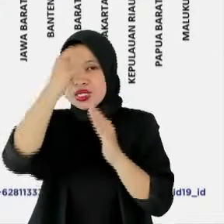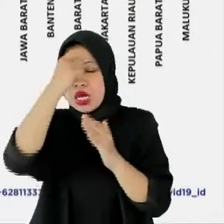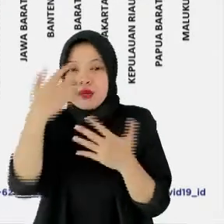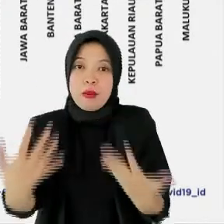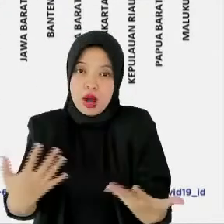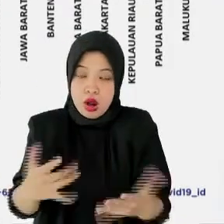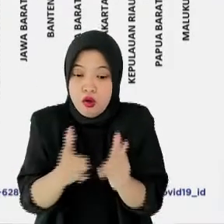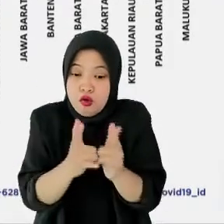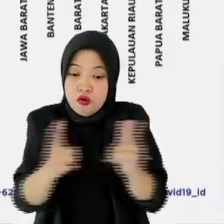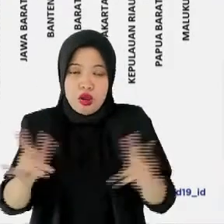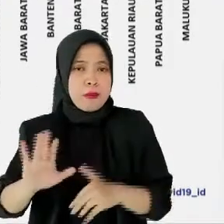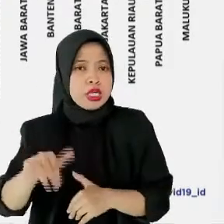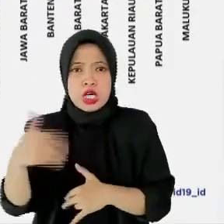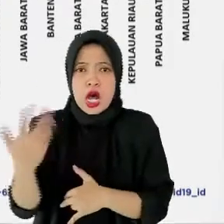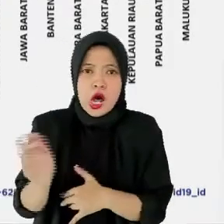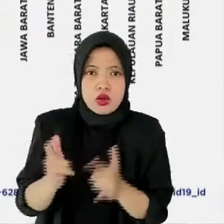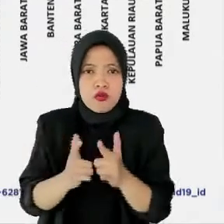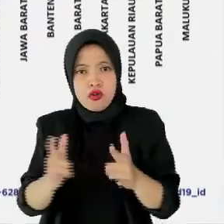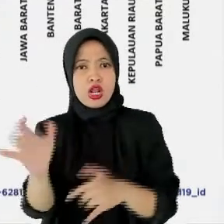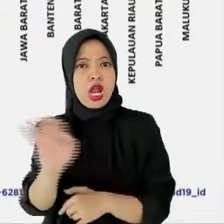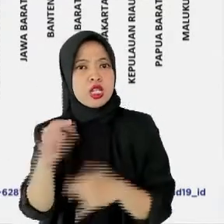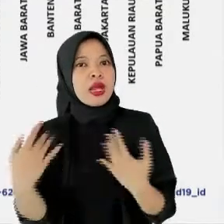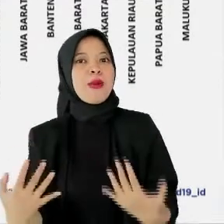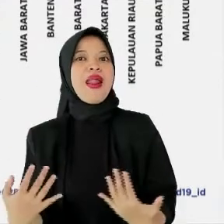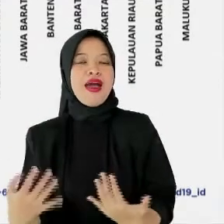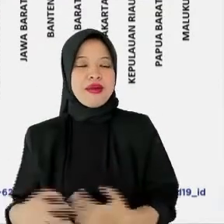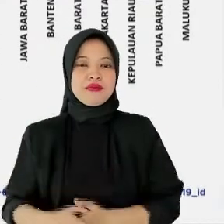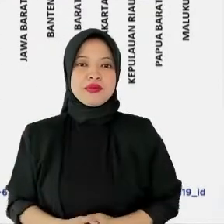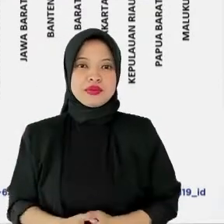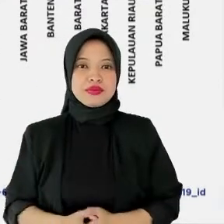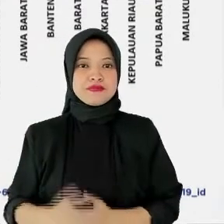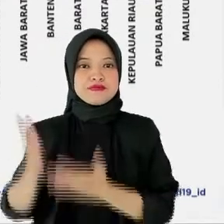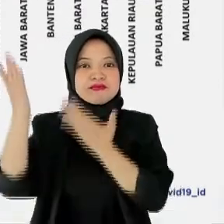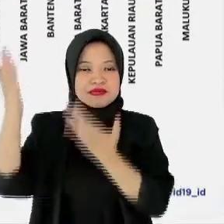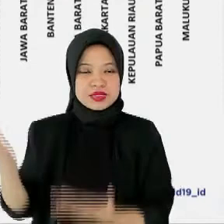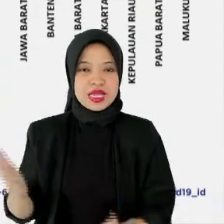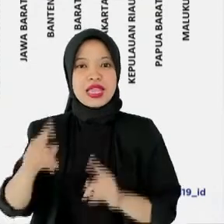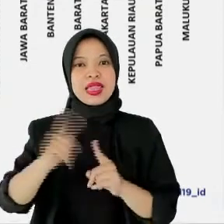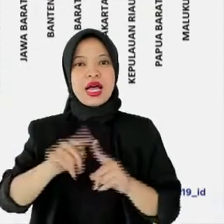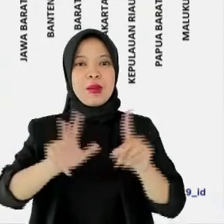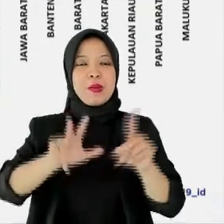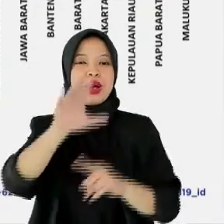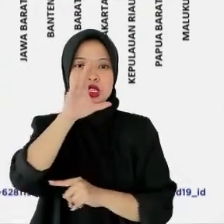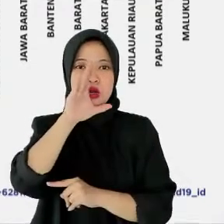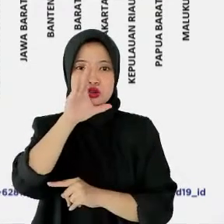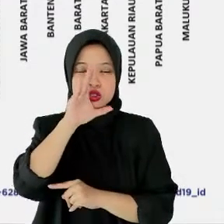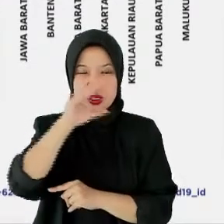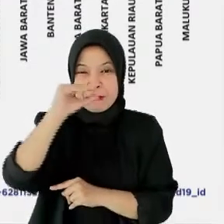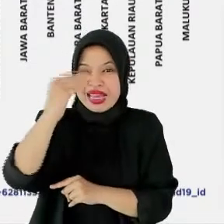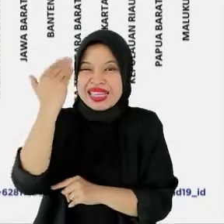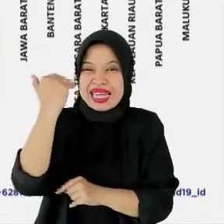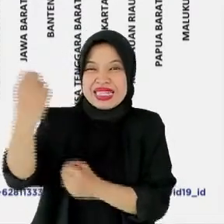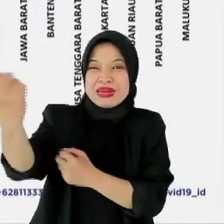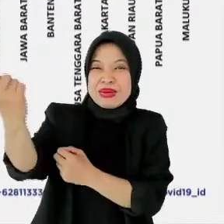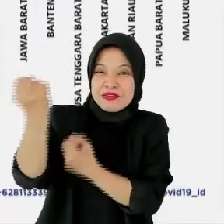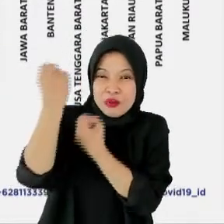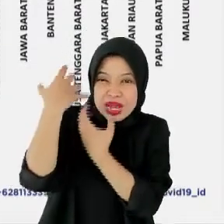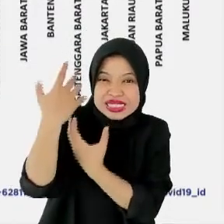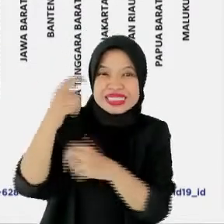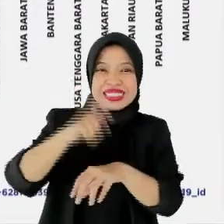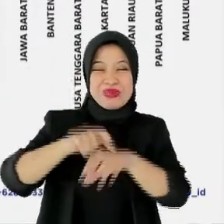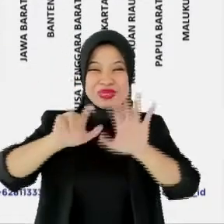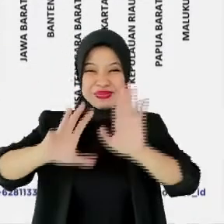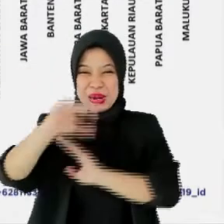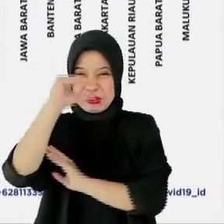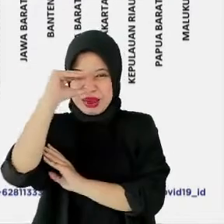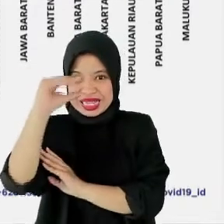sakit? Apakah masih penuh? Apakah sudah tidak penuh? Nah, ini update-nya per tanggal 18 Agustus, tadi pagi, jam 9 pagi.